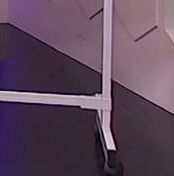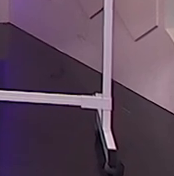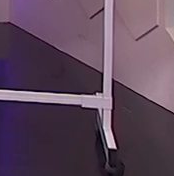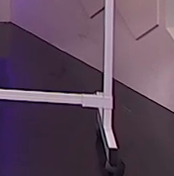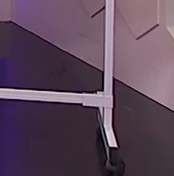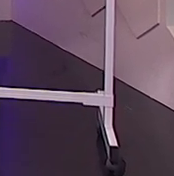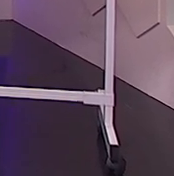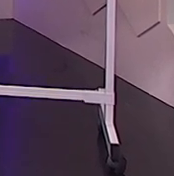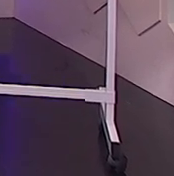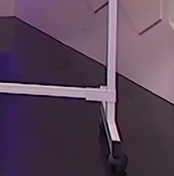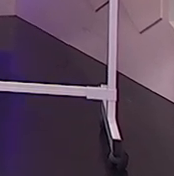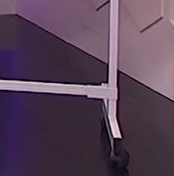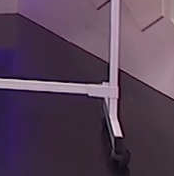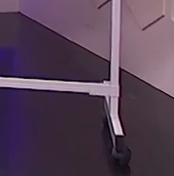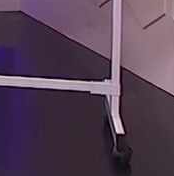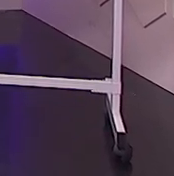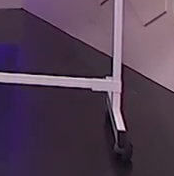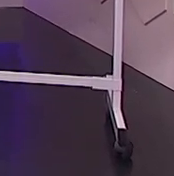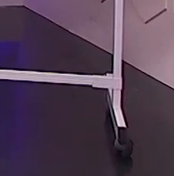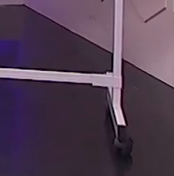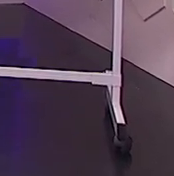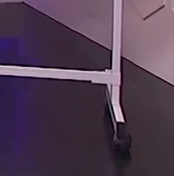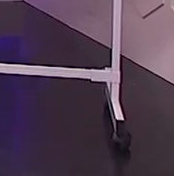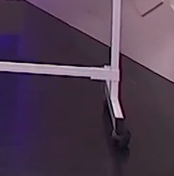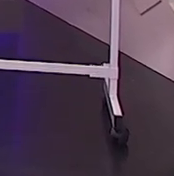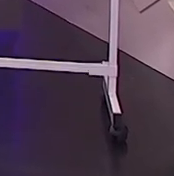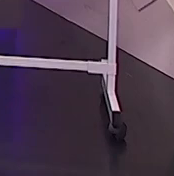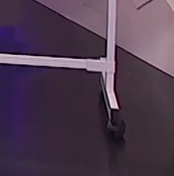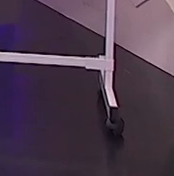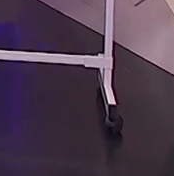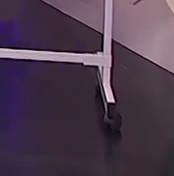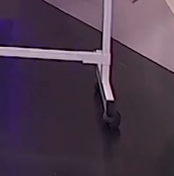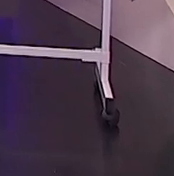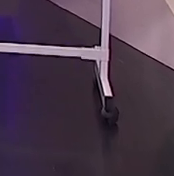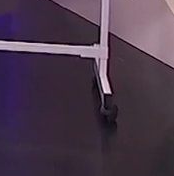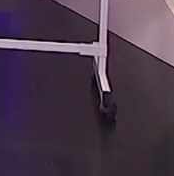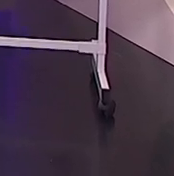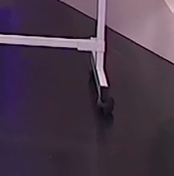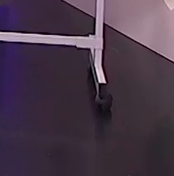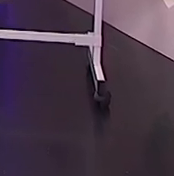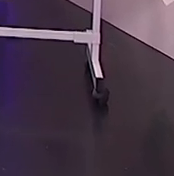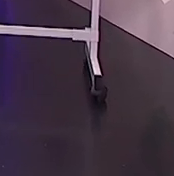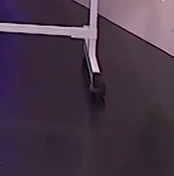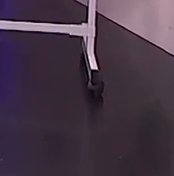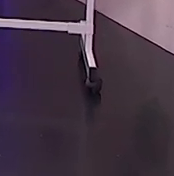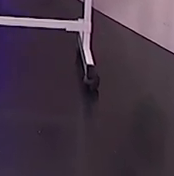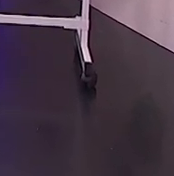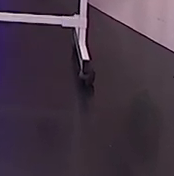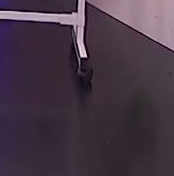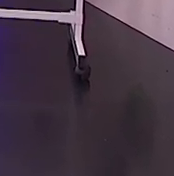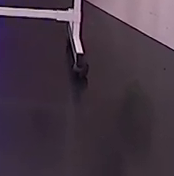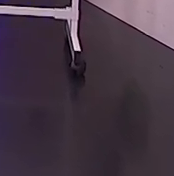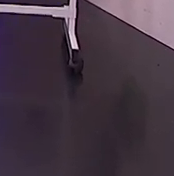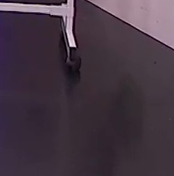Sebelas. Lepas tu tiga belas. Lapan. Lepas tu empat. Dua,